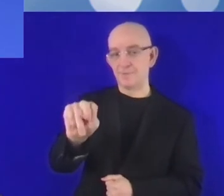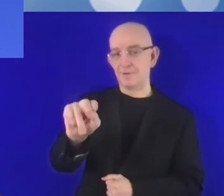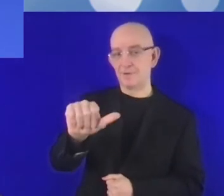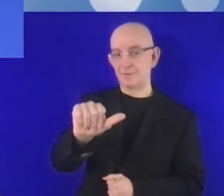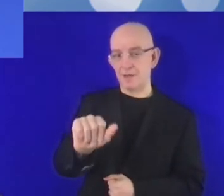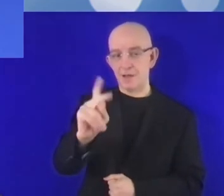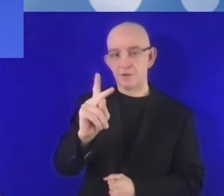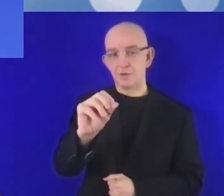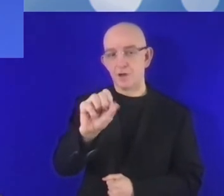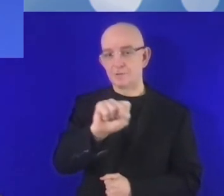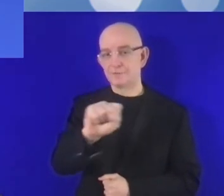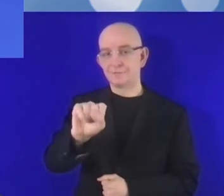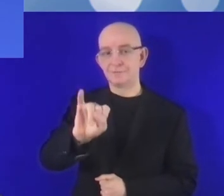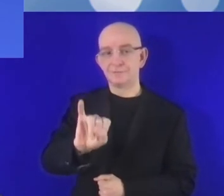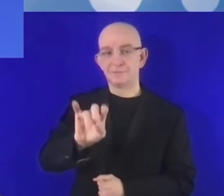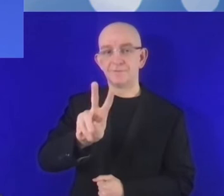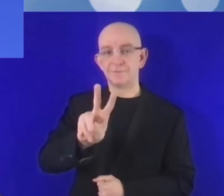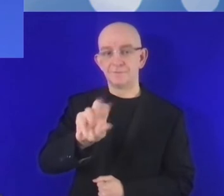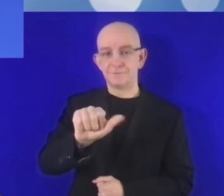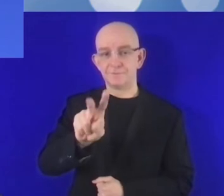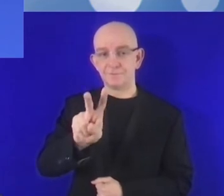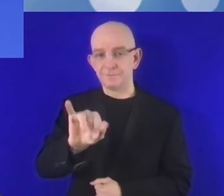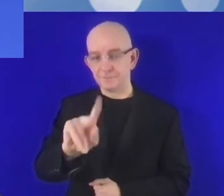Anakosiwavi Akwu Kamasa. Je suis